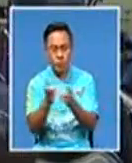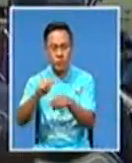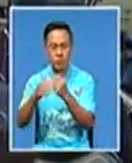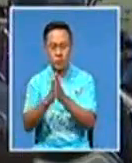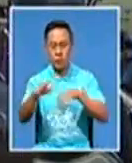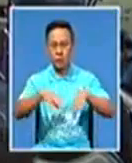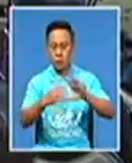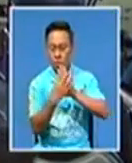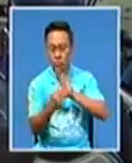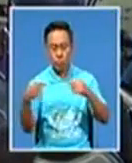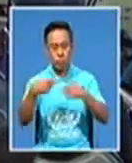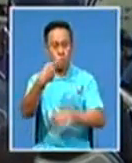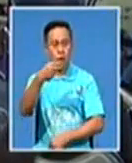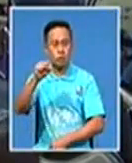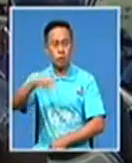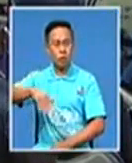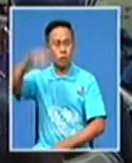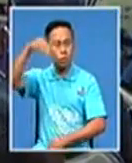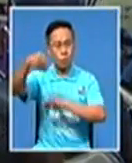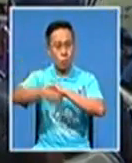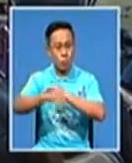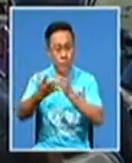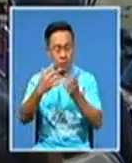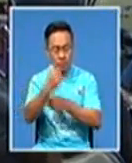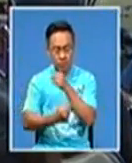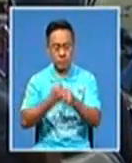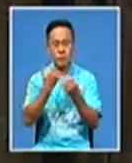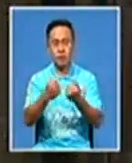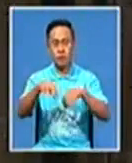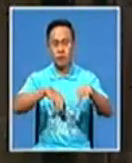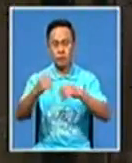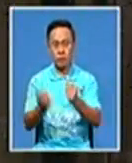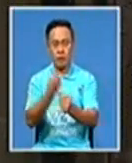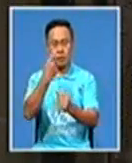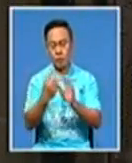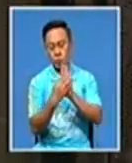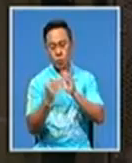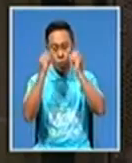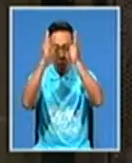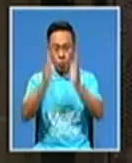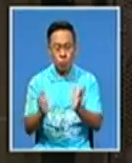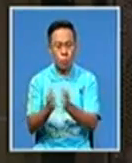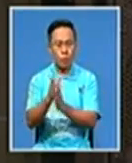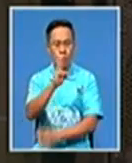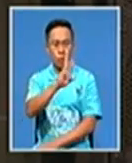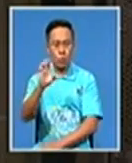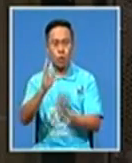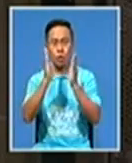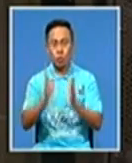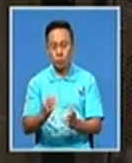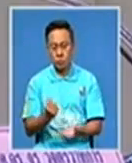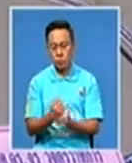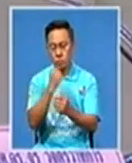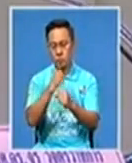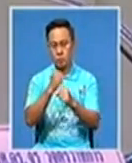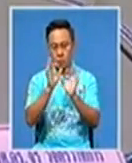นการสอนหลักสูตรโตไปไม่โกงนะครับซึ่งเป็นครั้งแรกในปีนี้เพื่อให้การอบรมครูทั่วประเทศกว่า600คนซึ่งก็จะกลายเป็นบุค